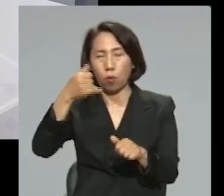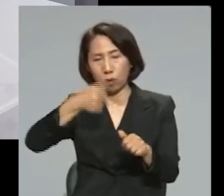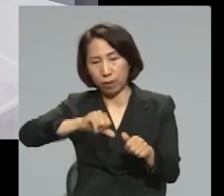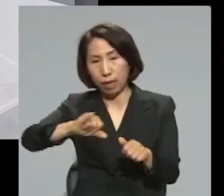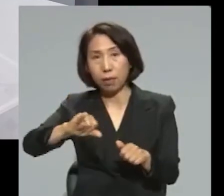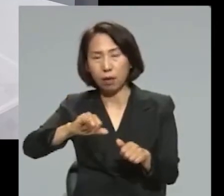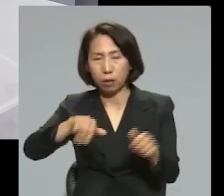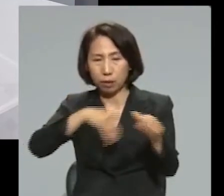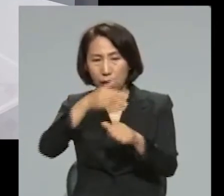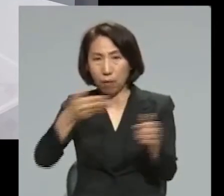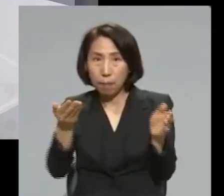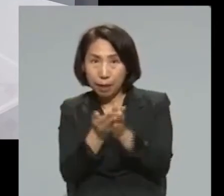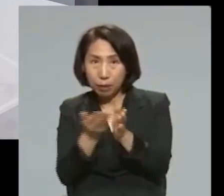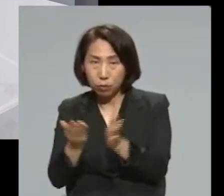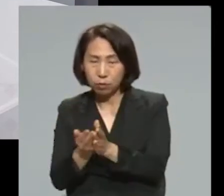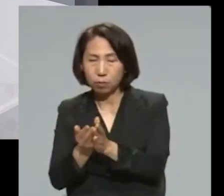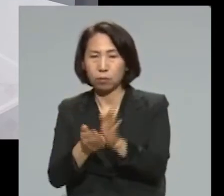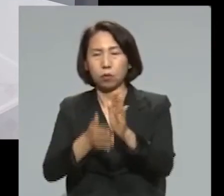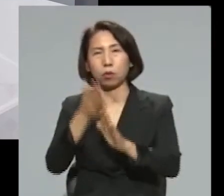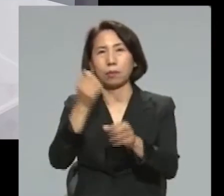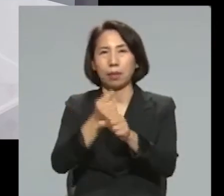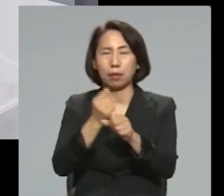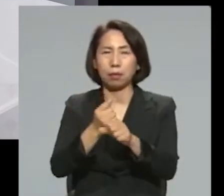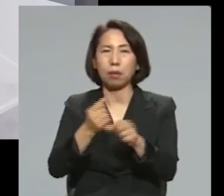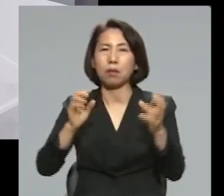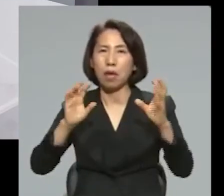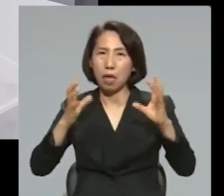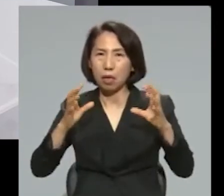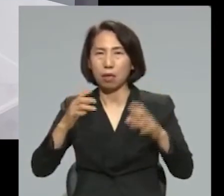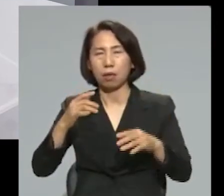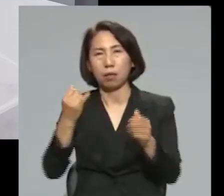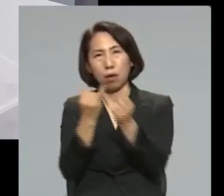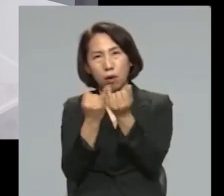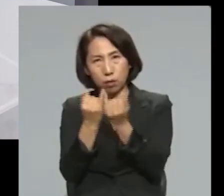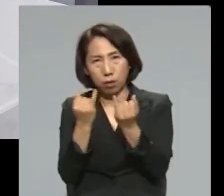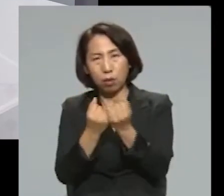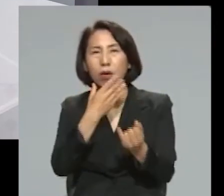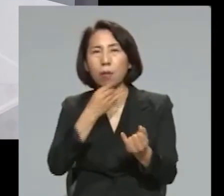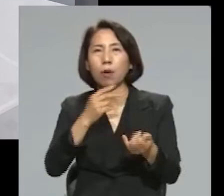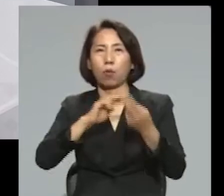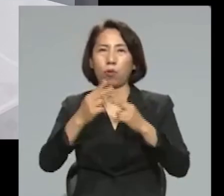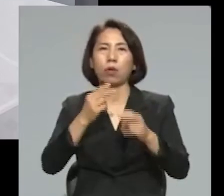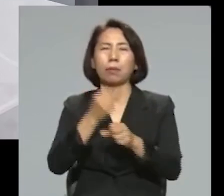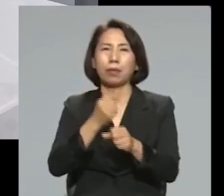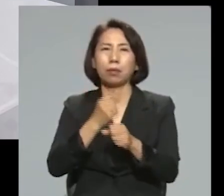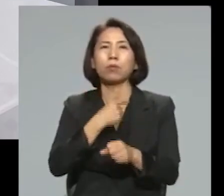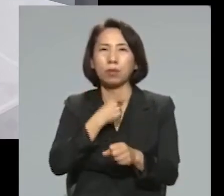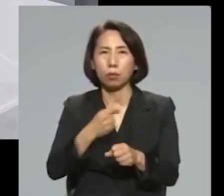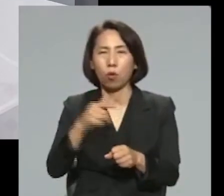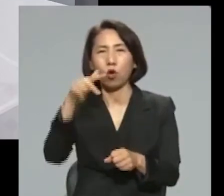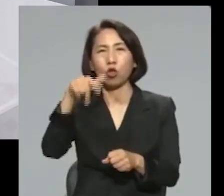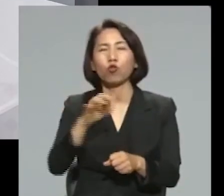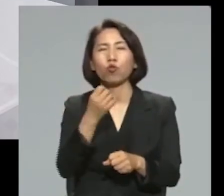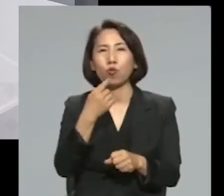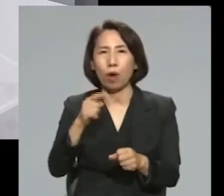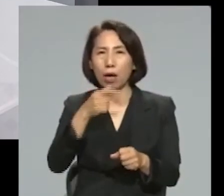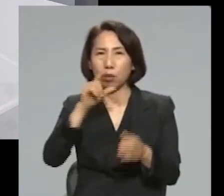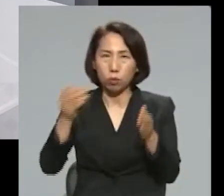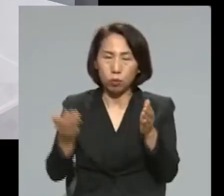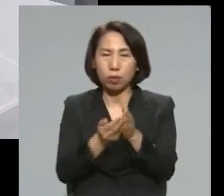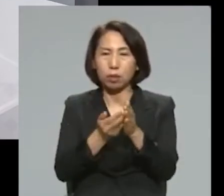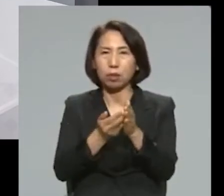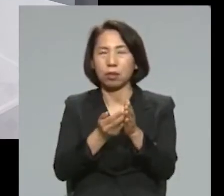아이와 여성이 행복한 고령을 만들겠습니다. 중화제 수지 입구 도로를 10m 이상 낮추는 공사와